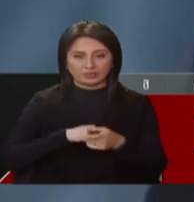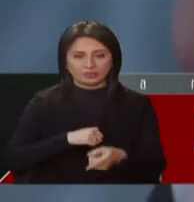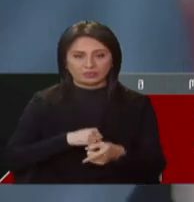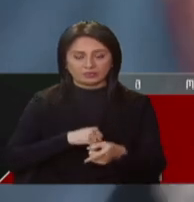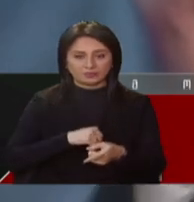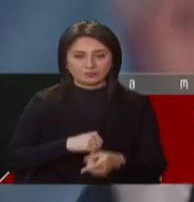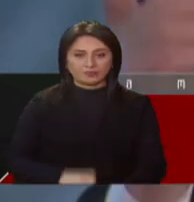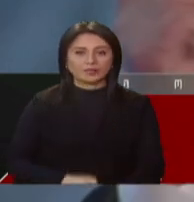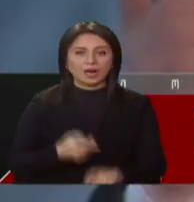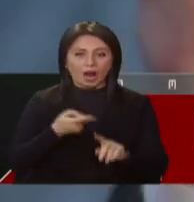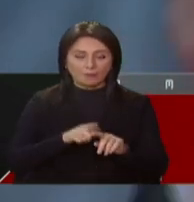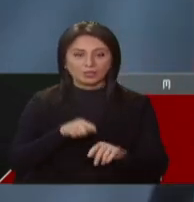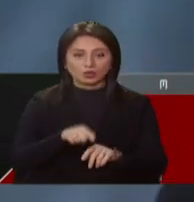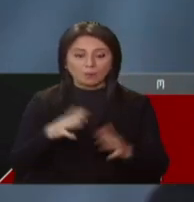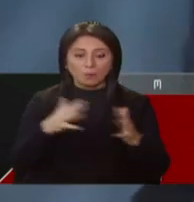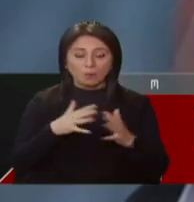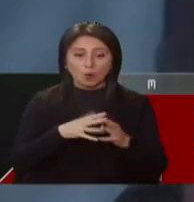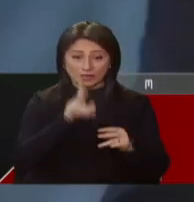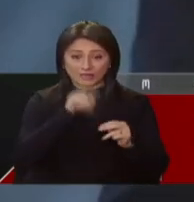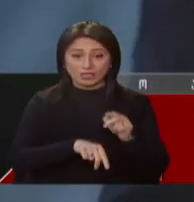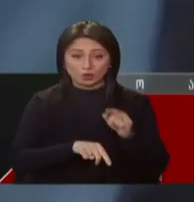მდგომარეობაში აყენებს. ამიტომ ეს ომი რომც